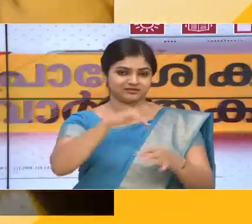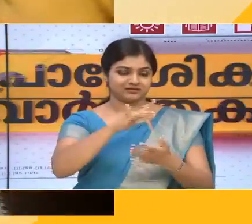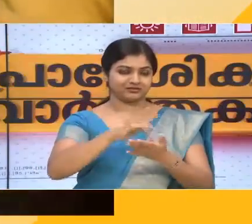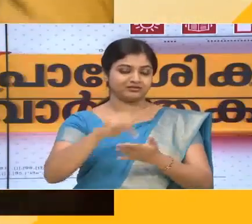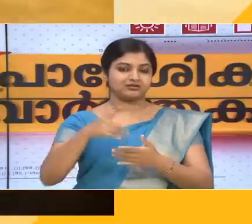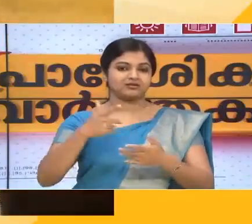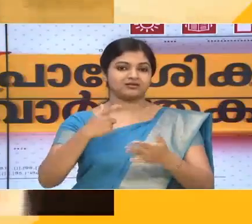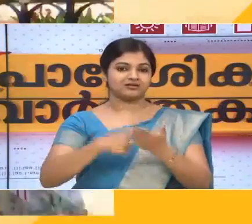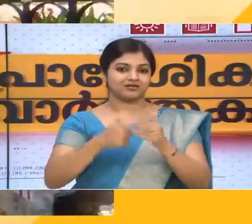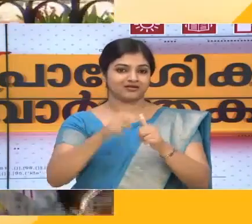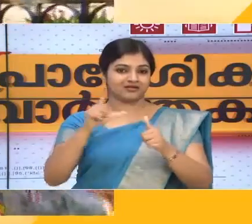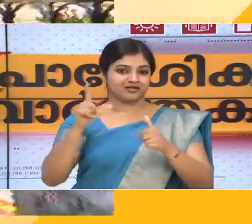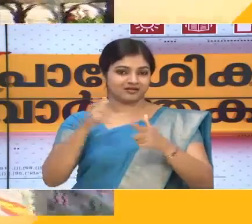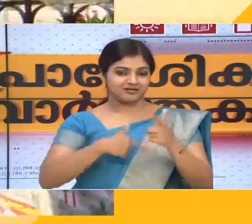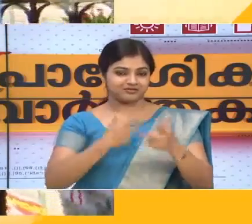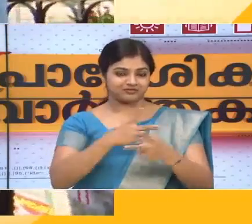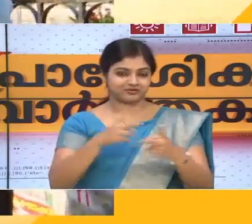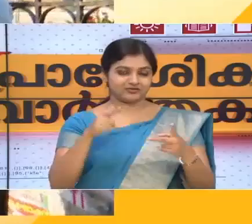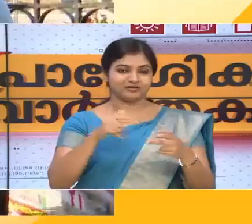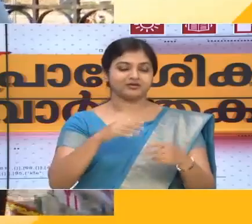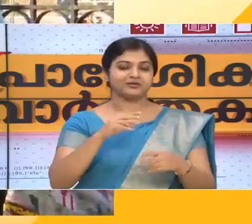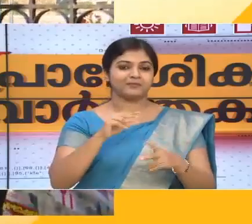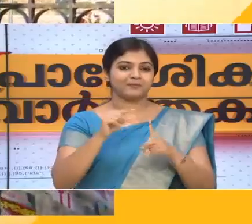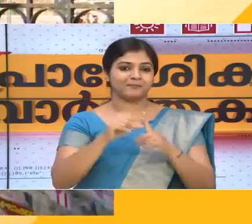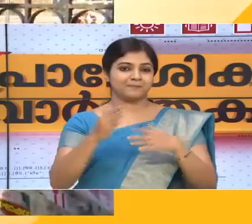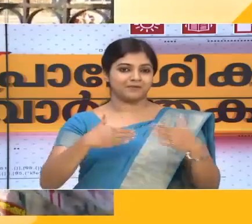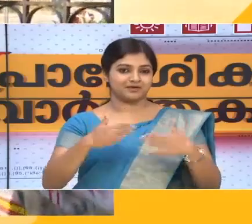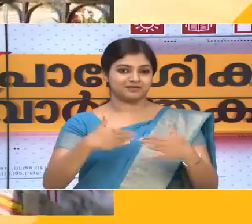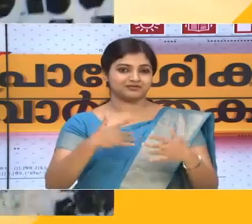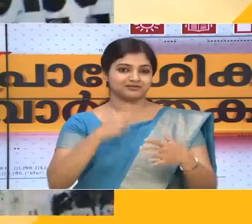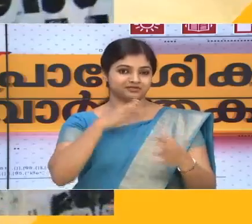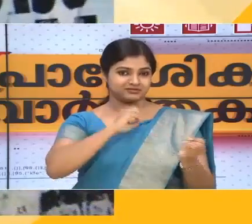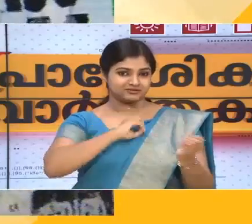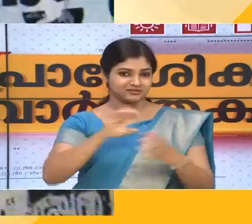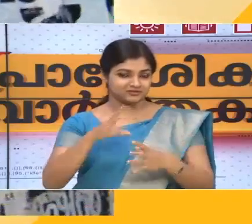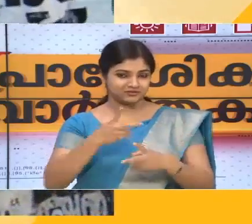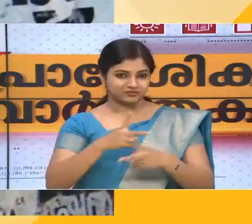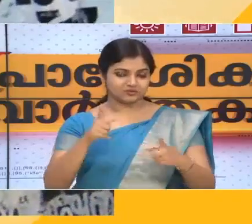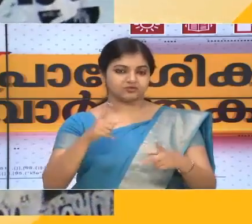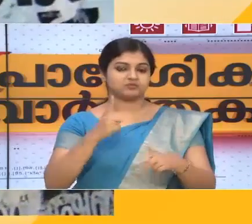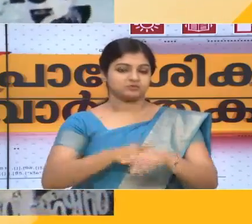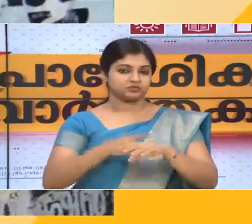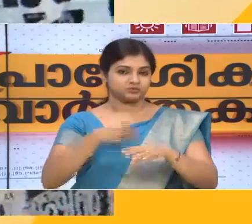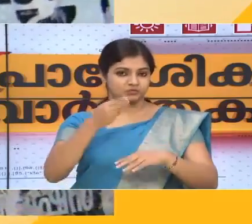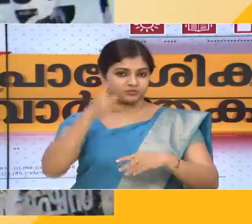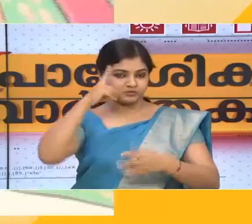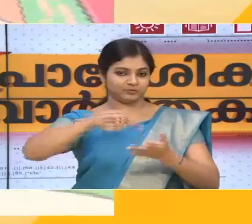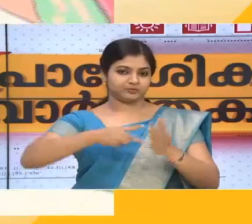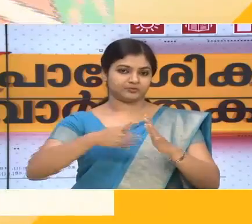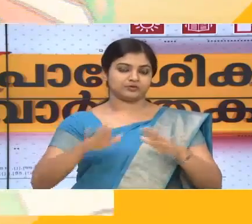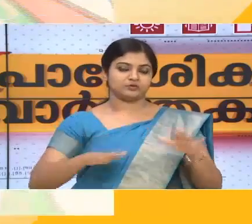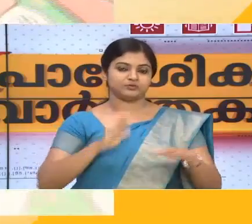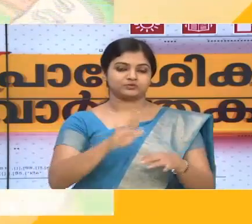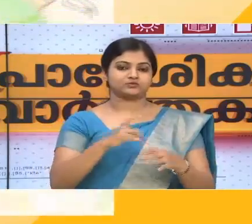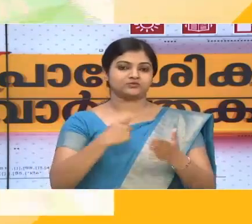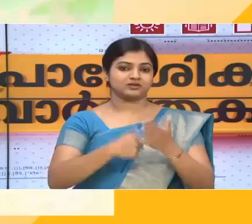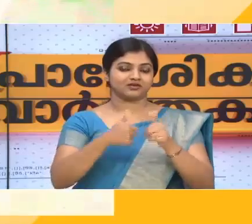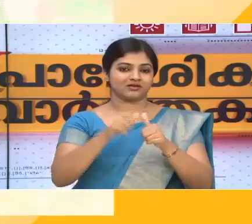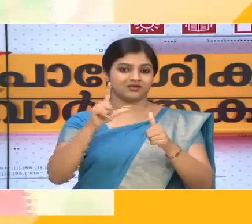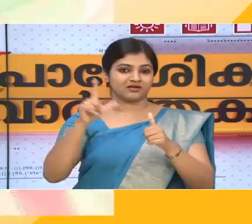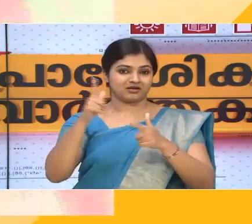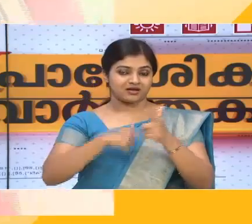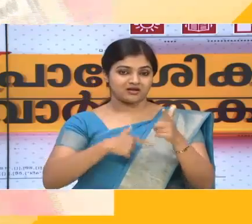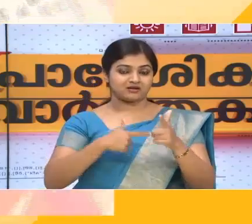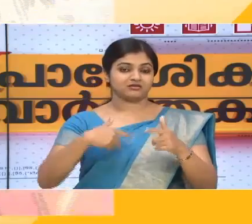പ്രകടനങ്ങൾക്കും റാലികൾക്കും ശേഷം പ്ലാസ്റ്റിക് ഉൾപ്പെടെയുള്ള മാലിന്യങ്ങൾ വലിച്ചെറിയുന്നതിനെതിരെയും നടപടിയെടുക്കാനാണ് നഗരസഭയുടെ തീരുമാനം. റാലികൾ നടത്തുന്നതിന്